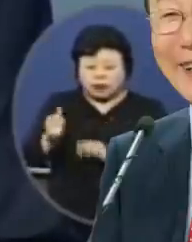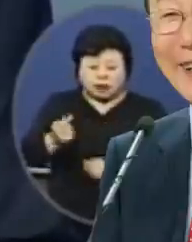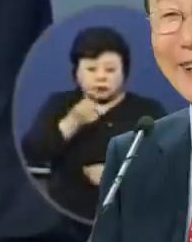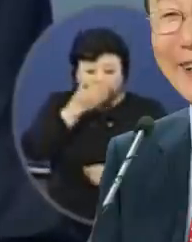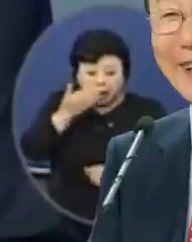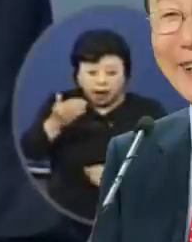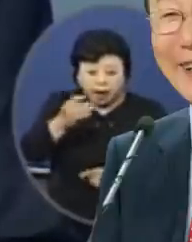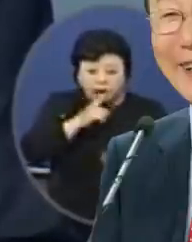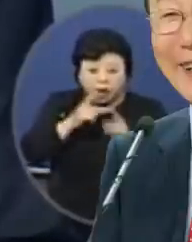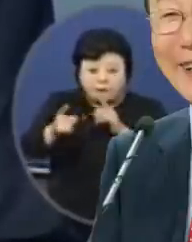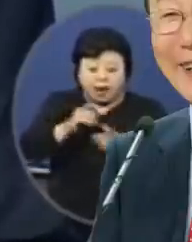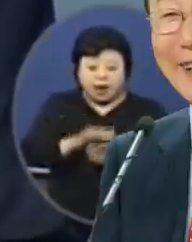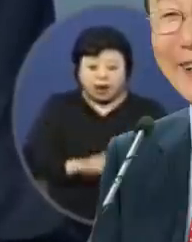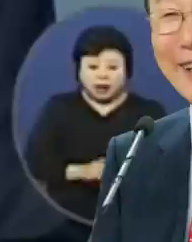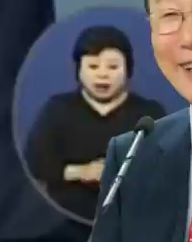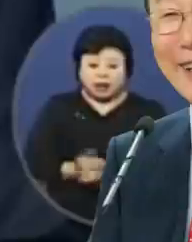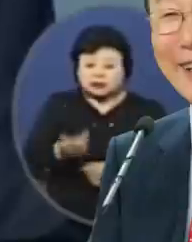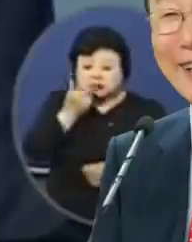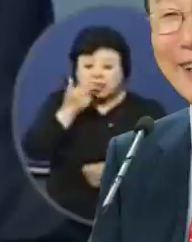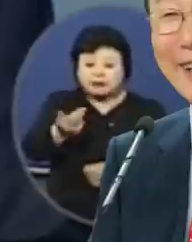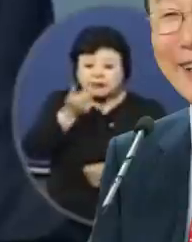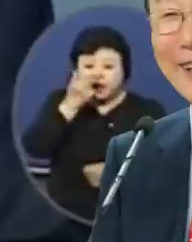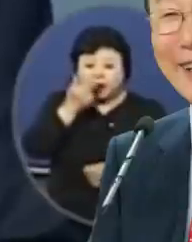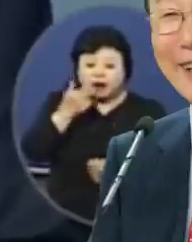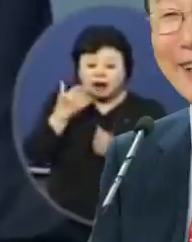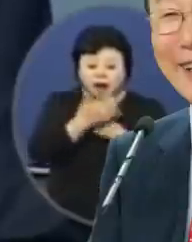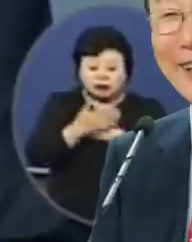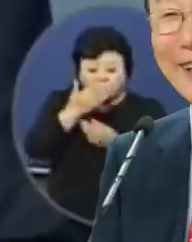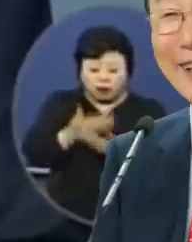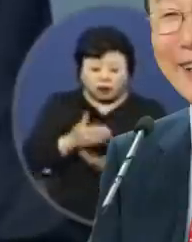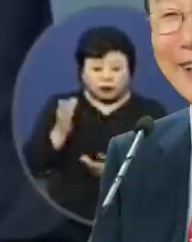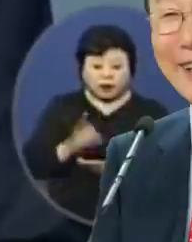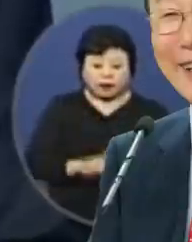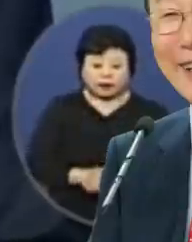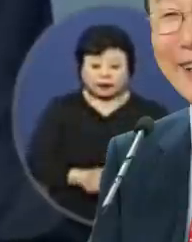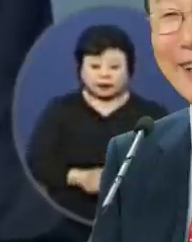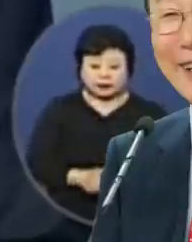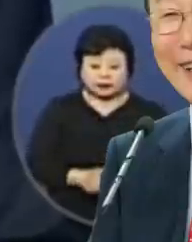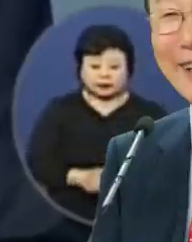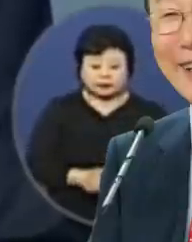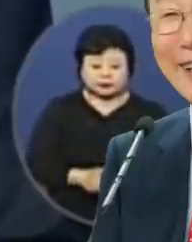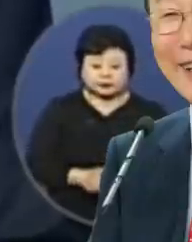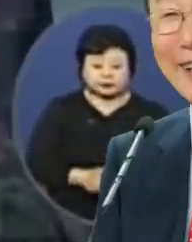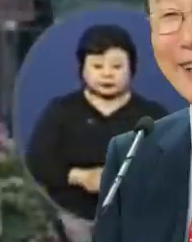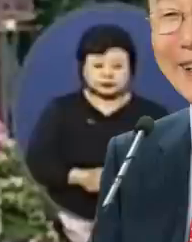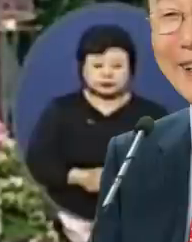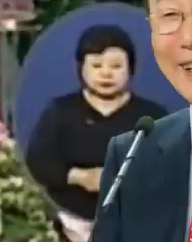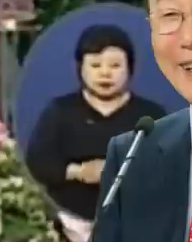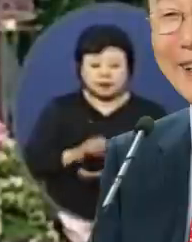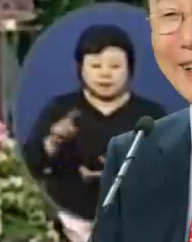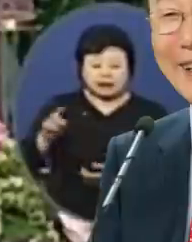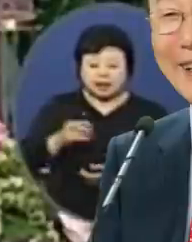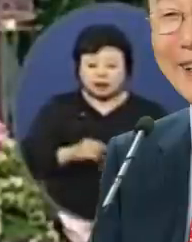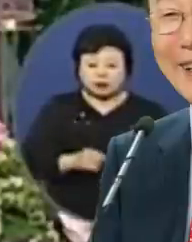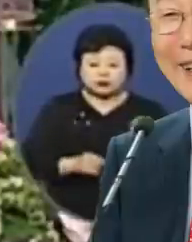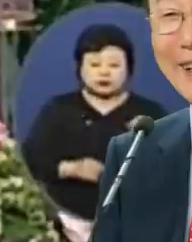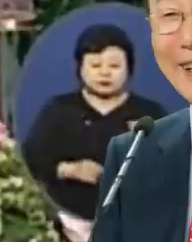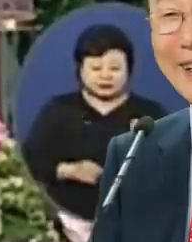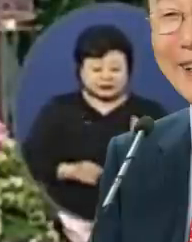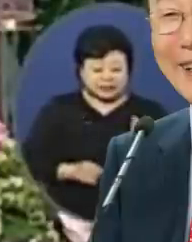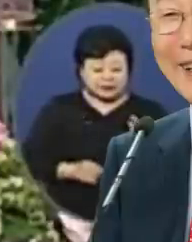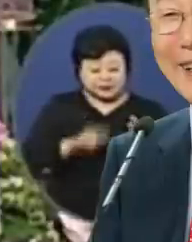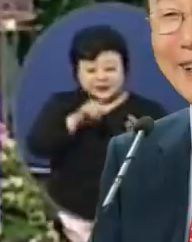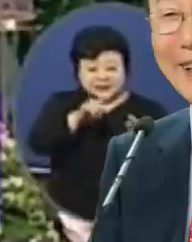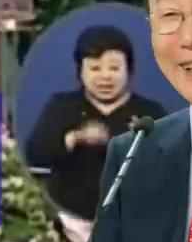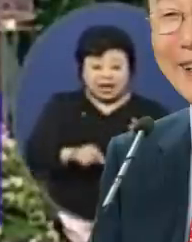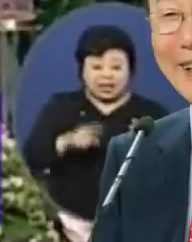있고 생명의 은혜를 얻을 수가 있는 것입니다. 마태복음 13장 12절 한번 따라 읽으십시오.